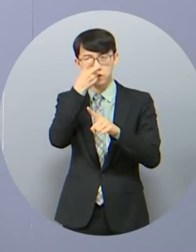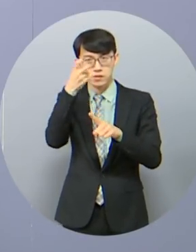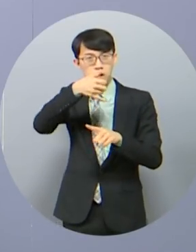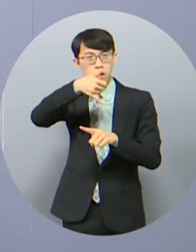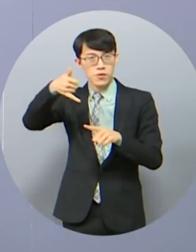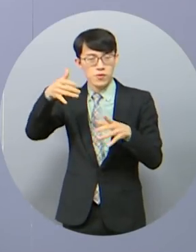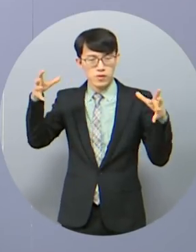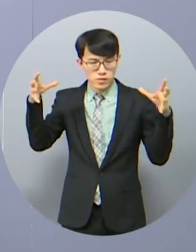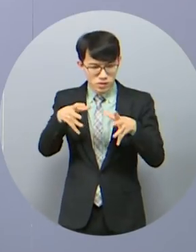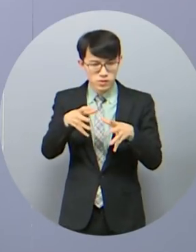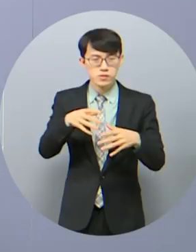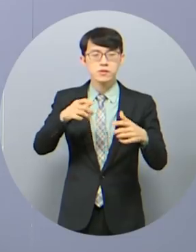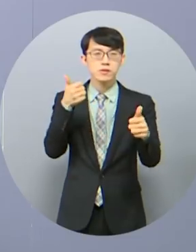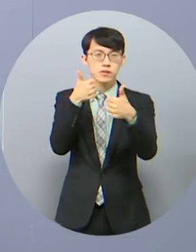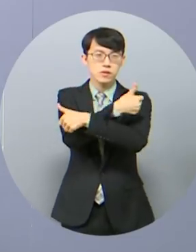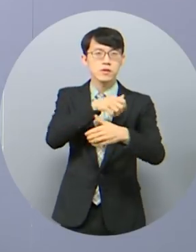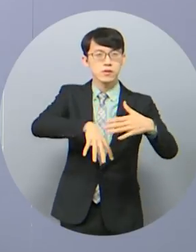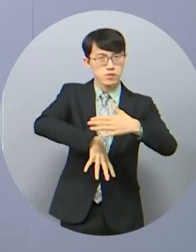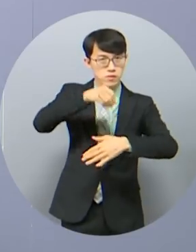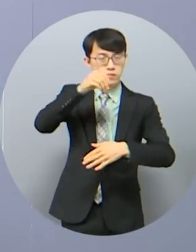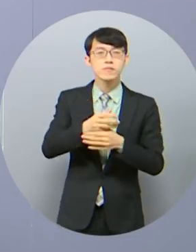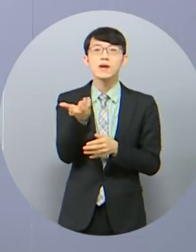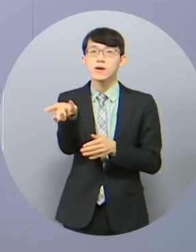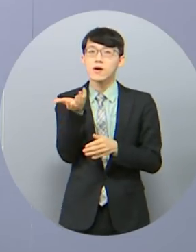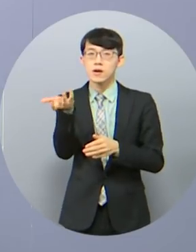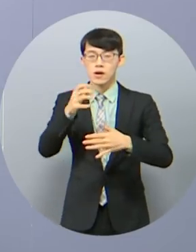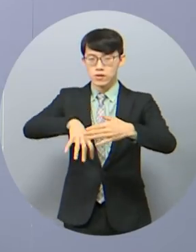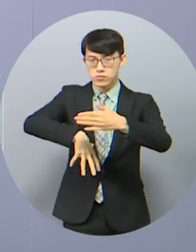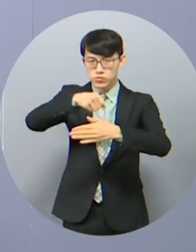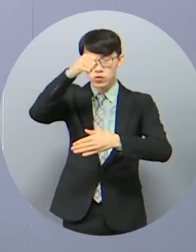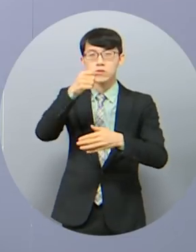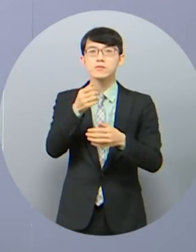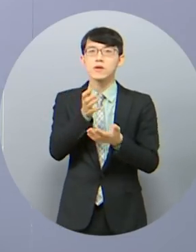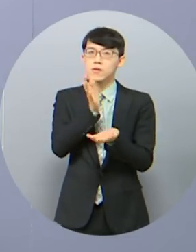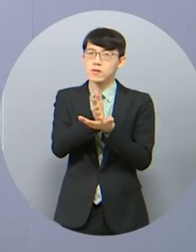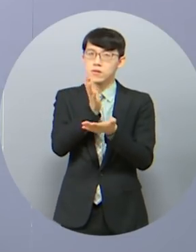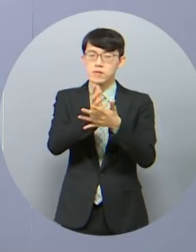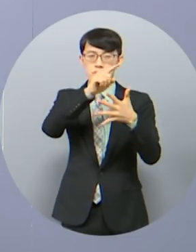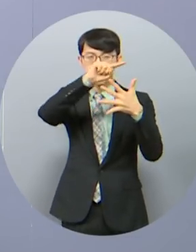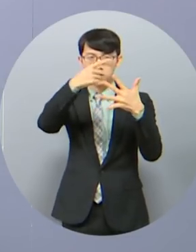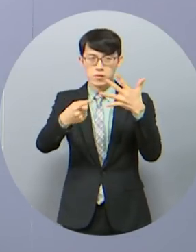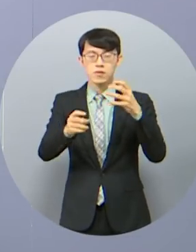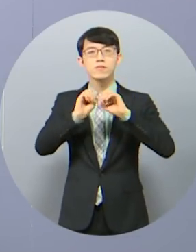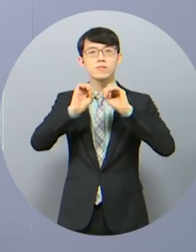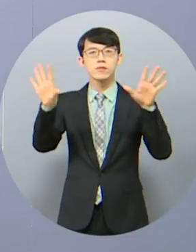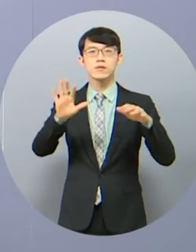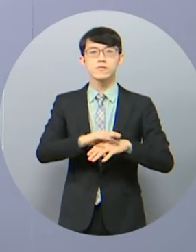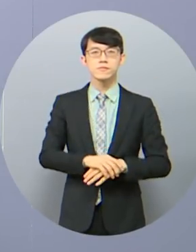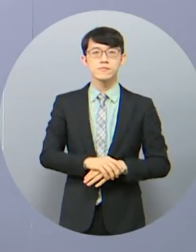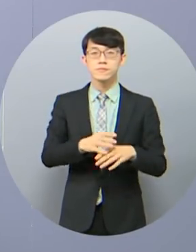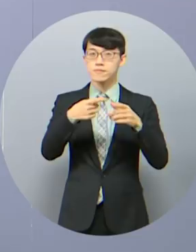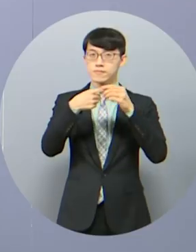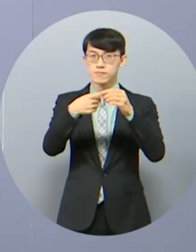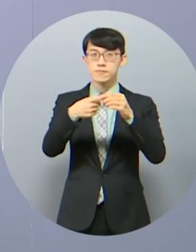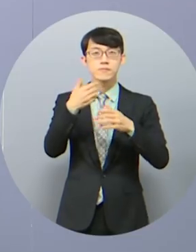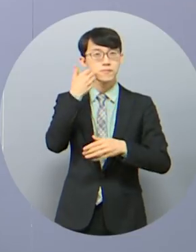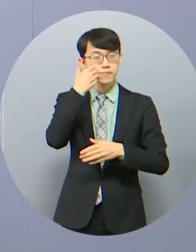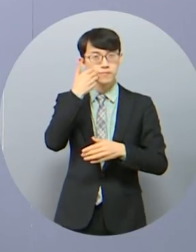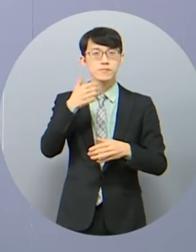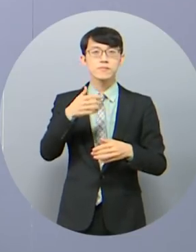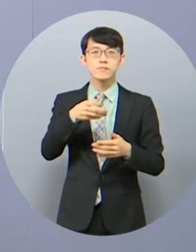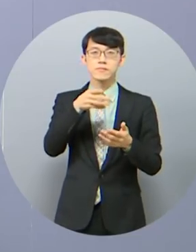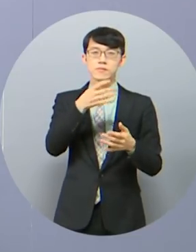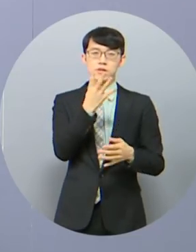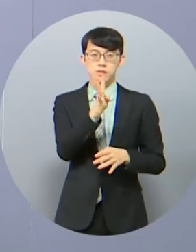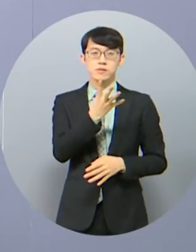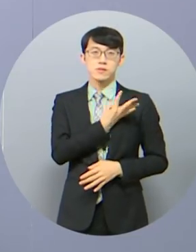为抽定。现在就将刚刚抽定的发言顺序向大家报告。第一位是登记第四号